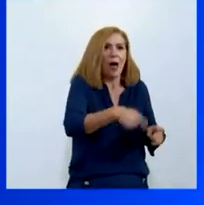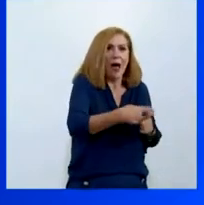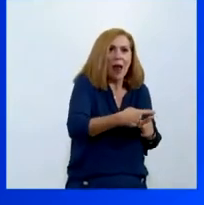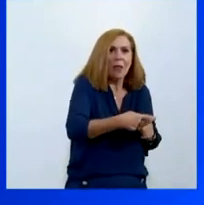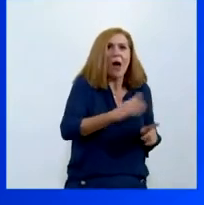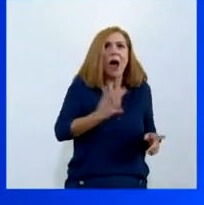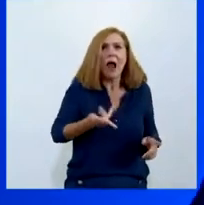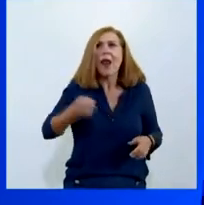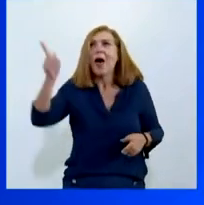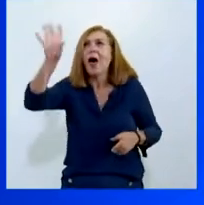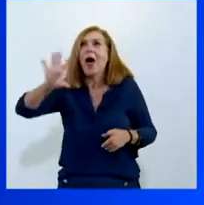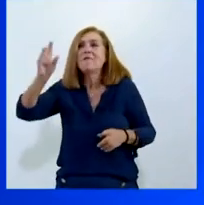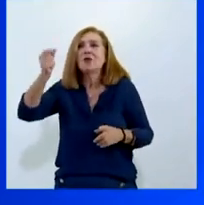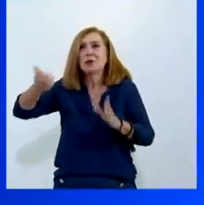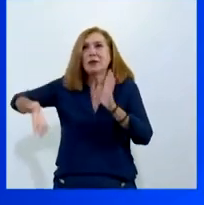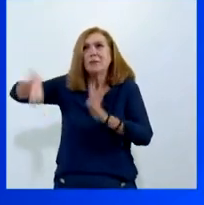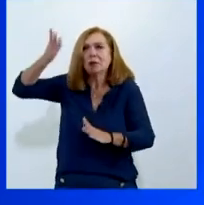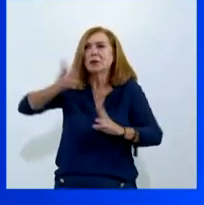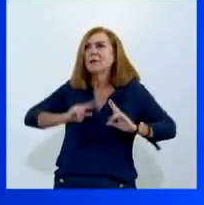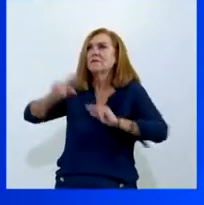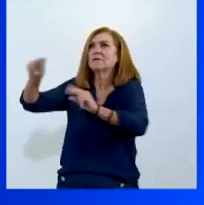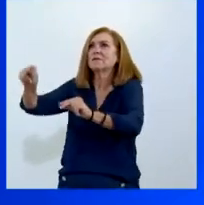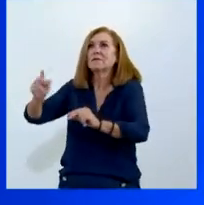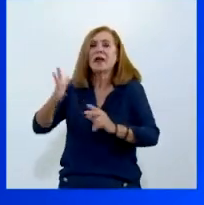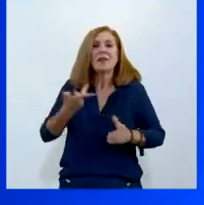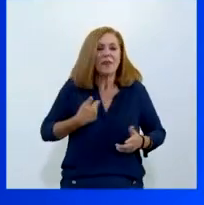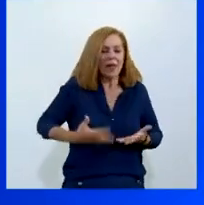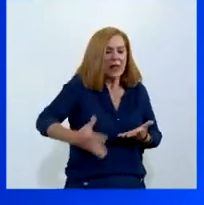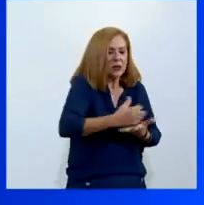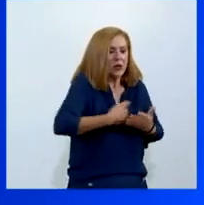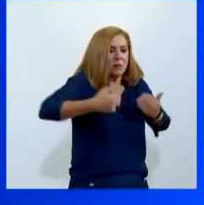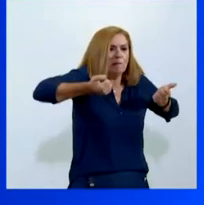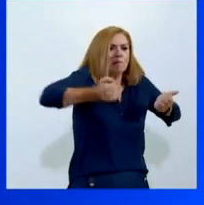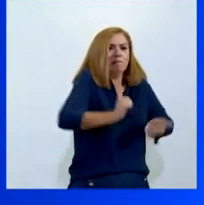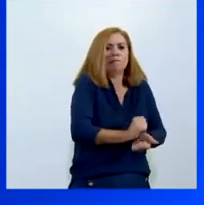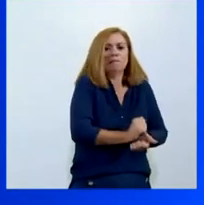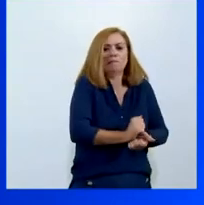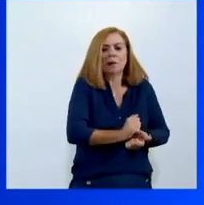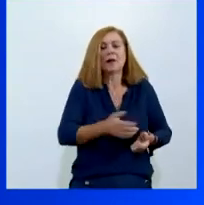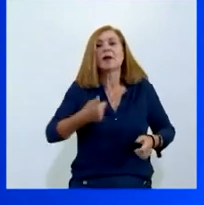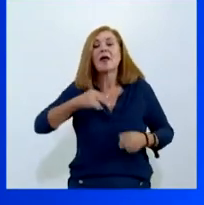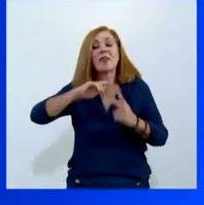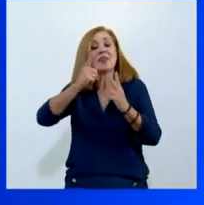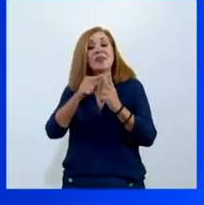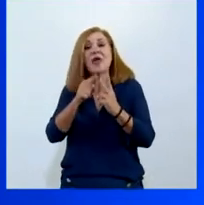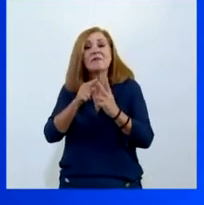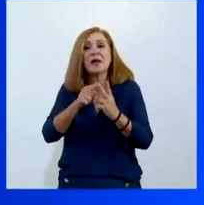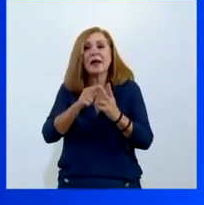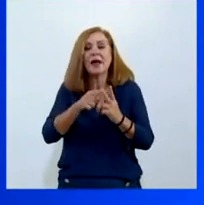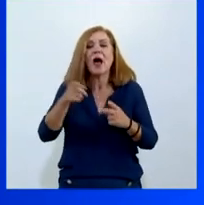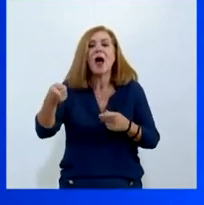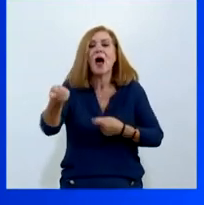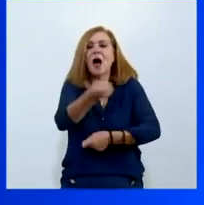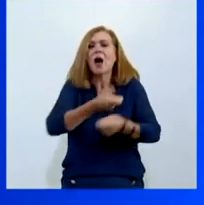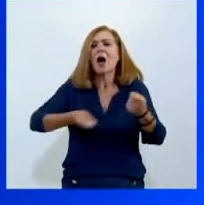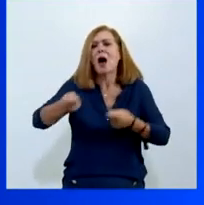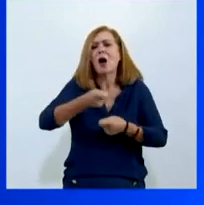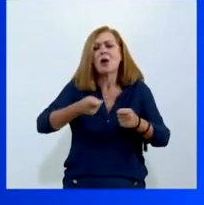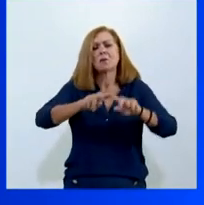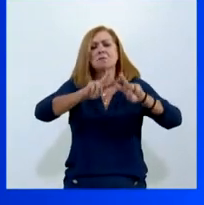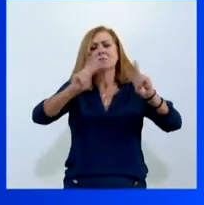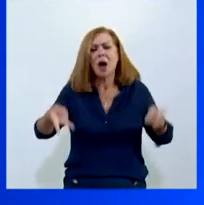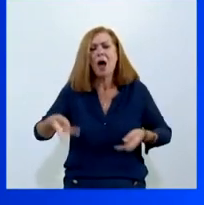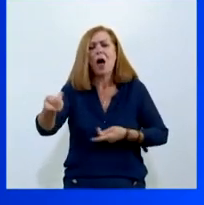Ευρώπης. Άρα θα συμπιέζεται το διαθέσιμο εισόδημα. Η δεύτερη σημαντική παρέμβαση έχει να κάνει με τη λειτουργία της αγοράς. Και